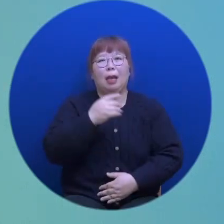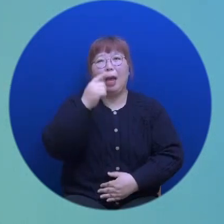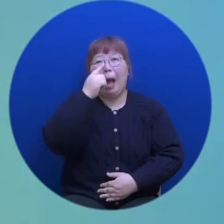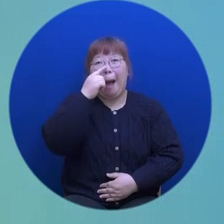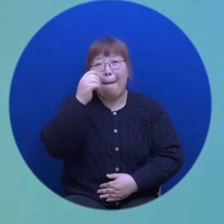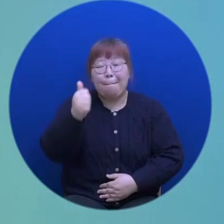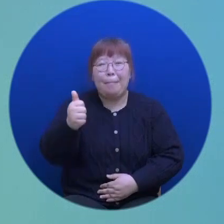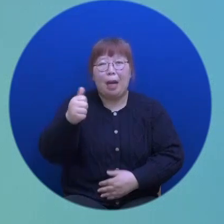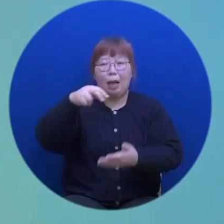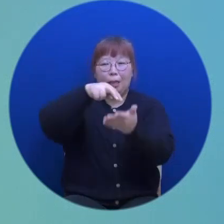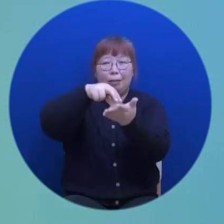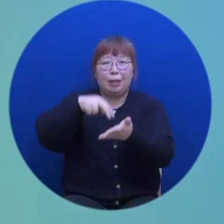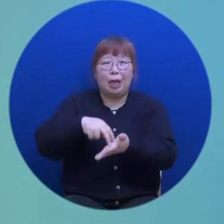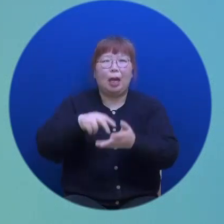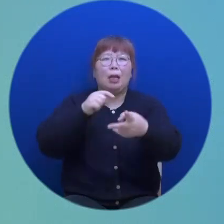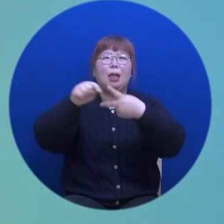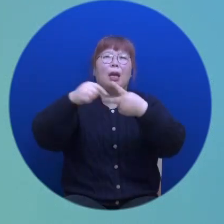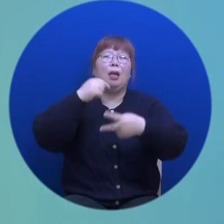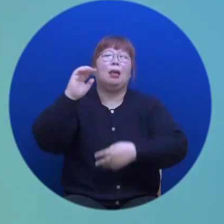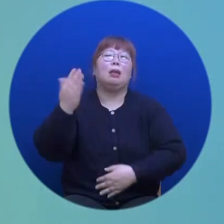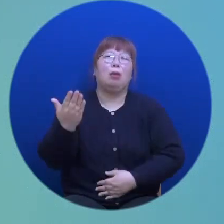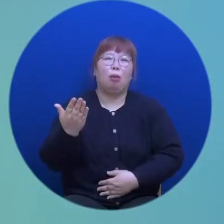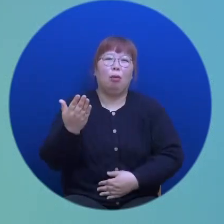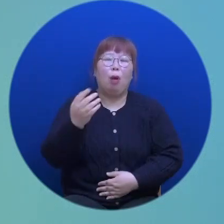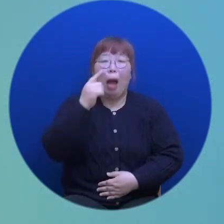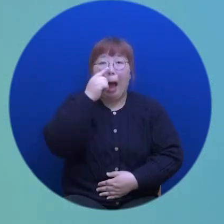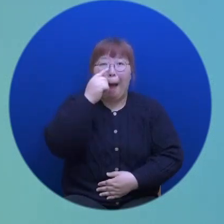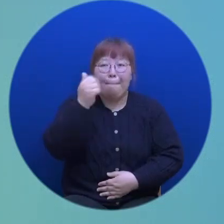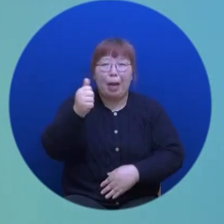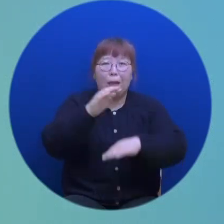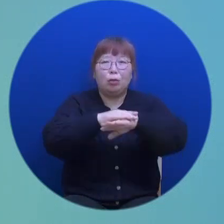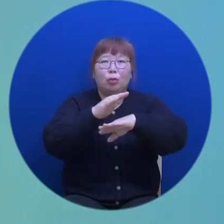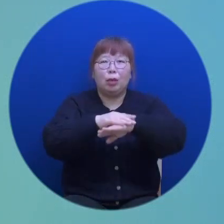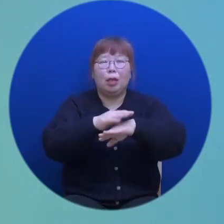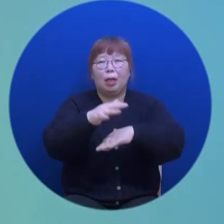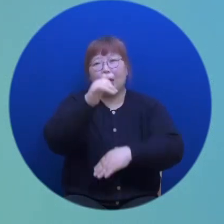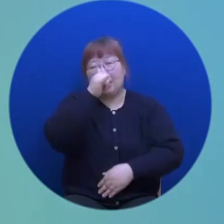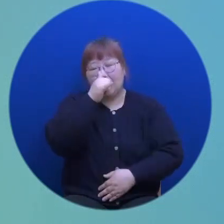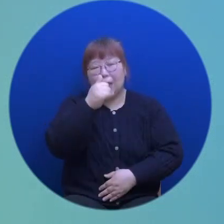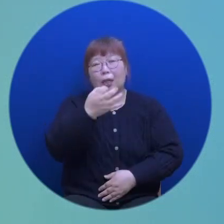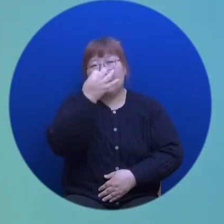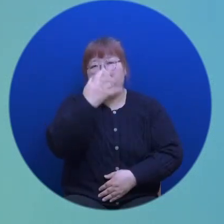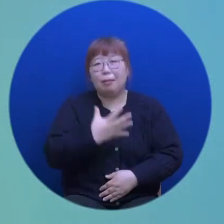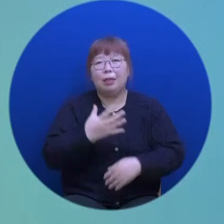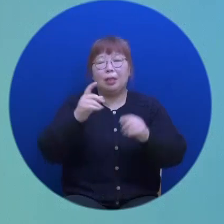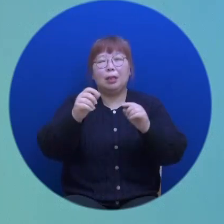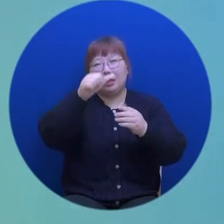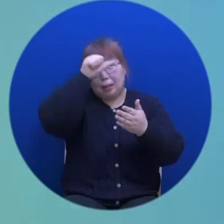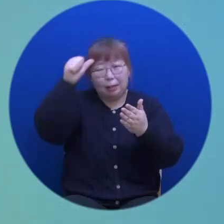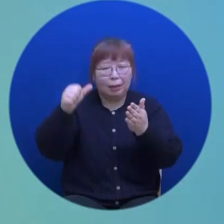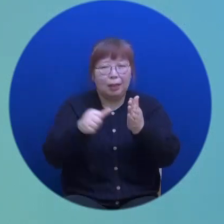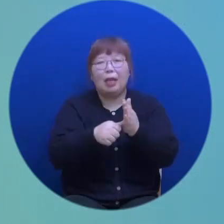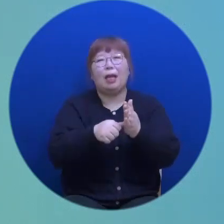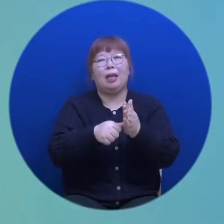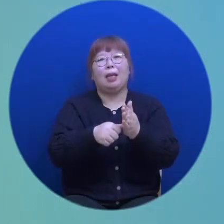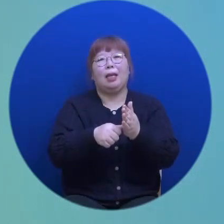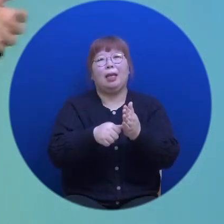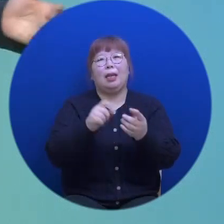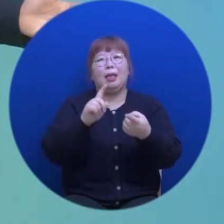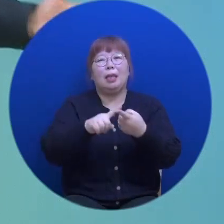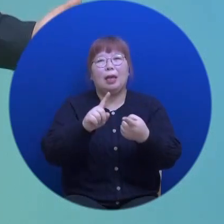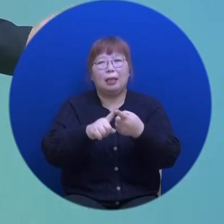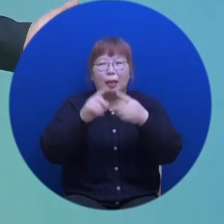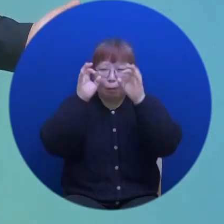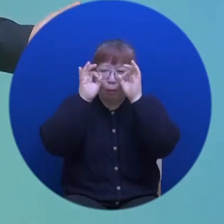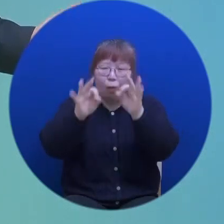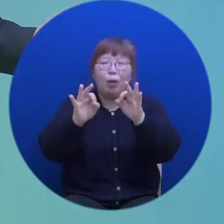이제 아빠 손에 단단하게 잡혀있는 그 굳은 살 속에서 이 혹독한 세월의 흔적이